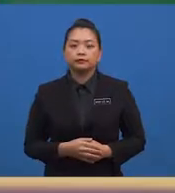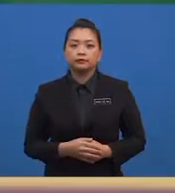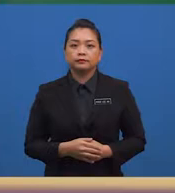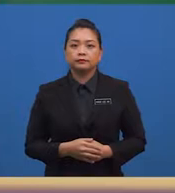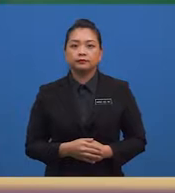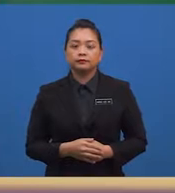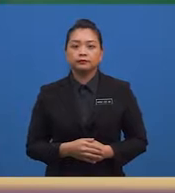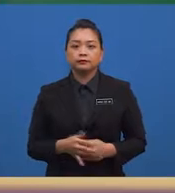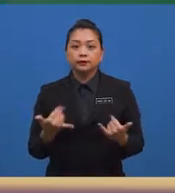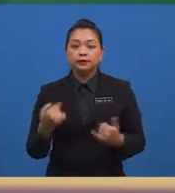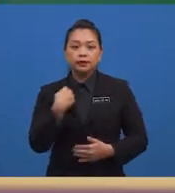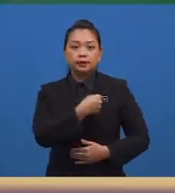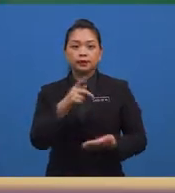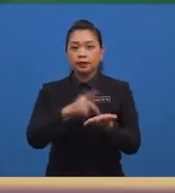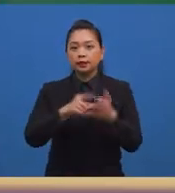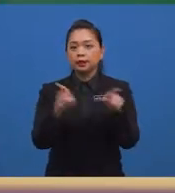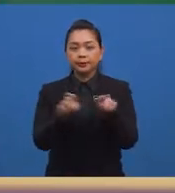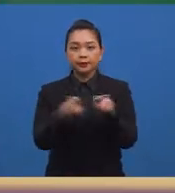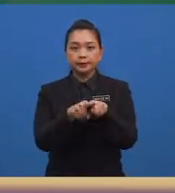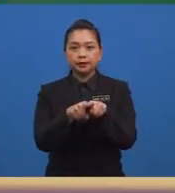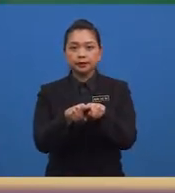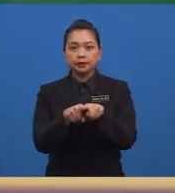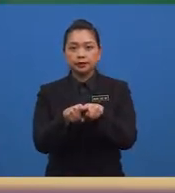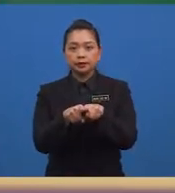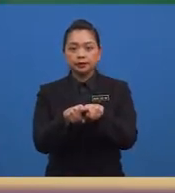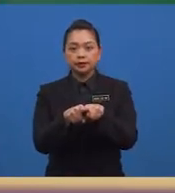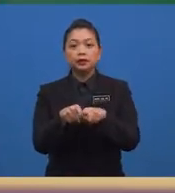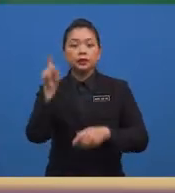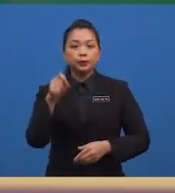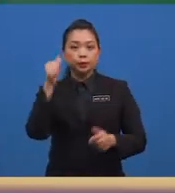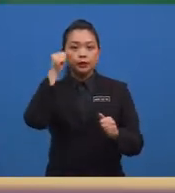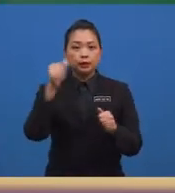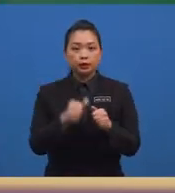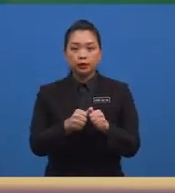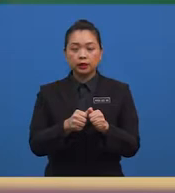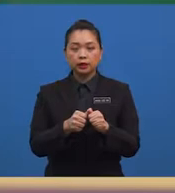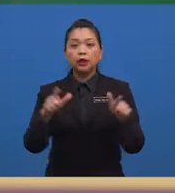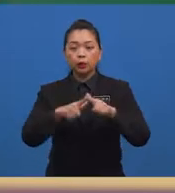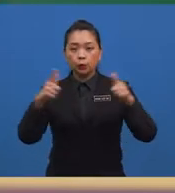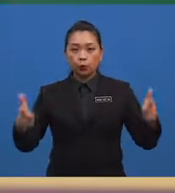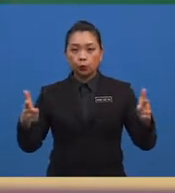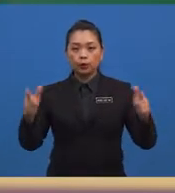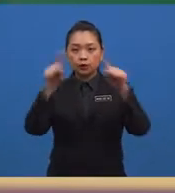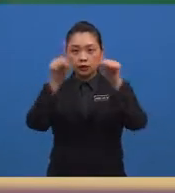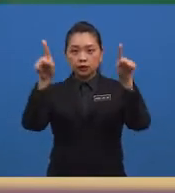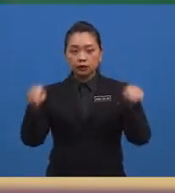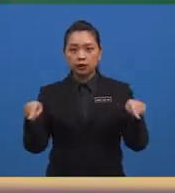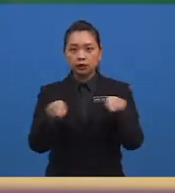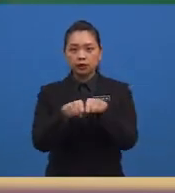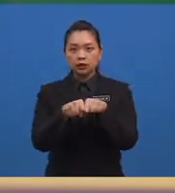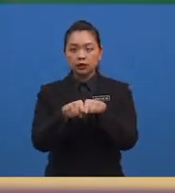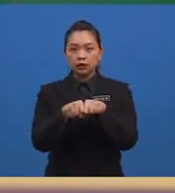Mari kita kira bersama-sama ya. Perlu diingatkan, luas segi empat sama